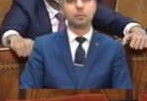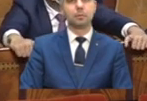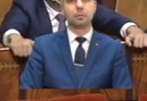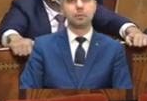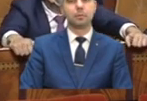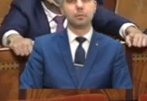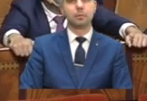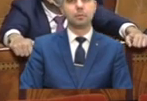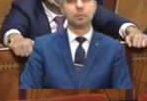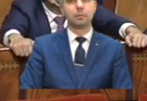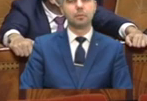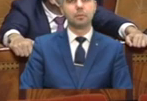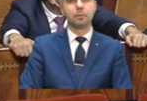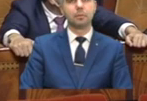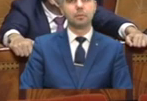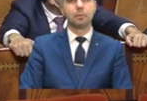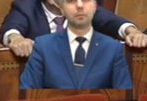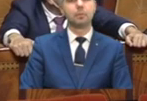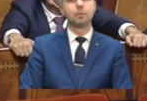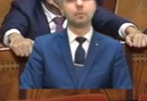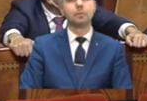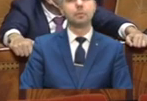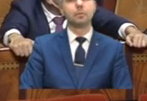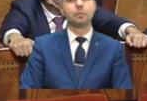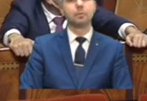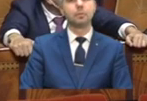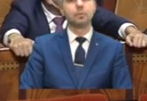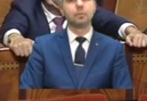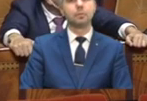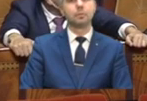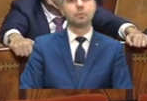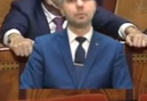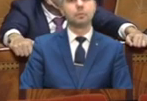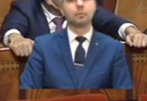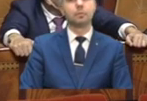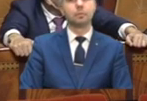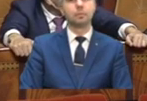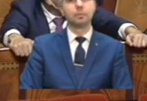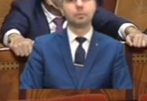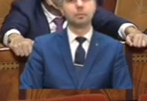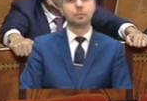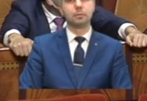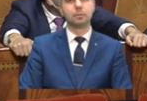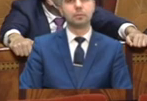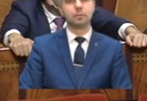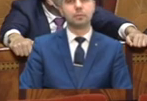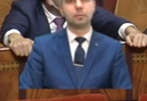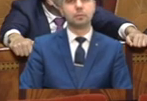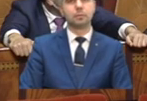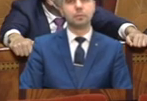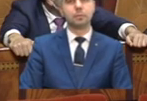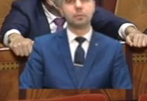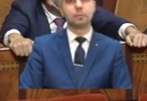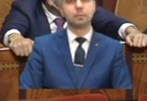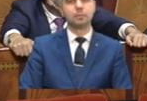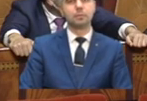الصغيره على تنظيم الجلسه. رجاء نقطه النظام عند الرئيس ديال الفريق.